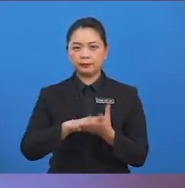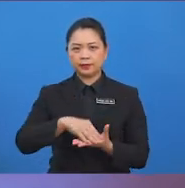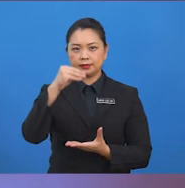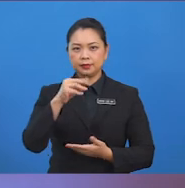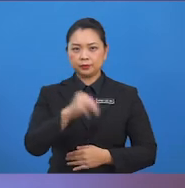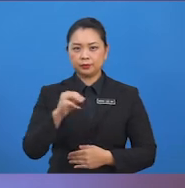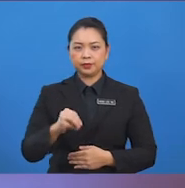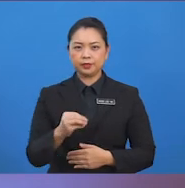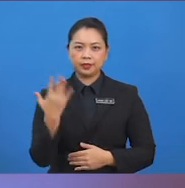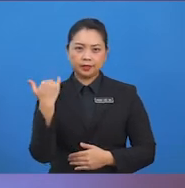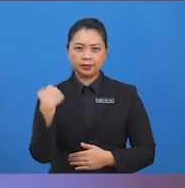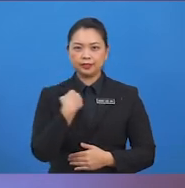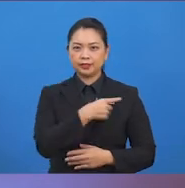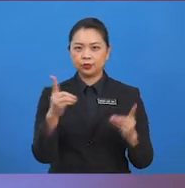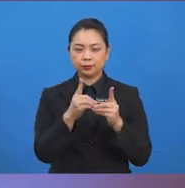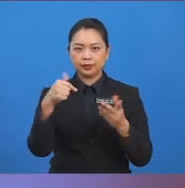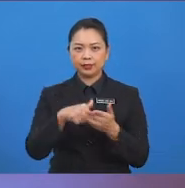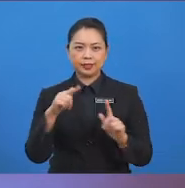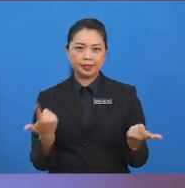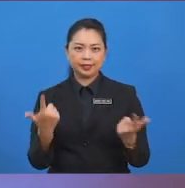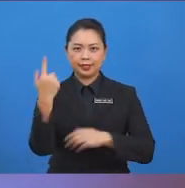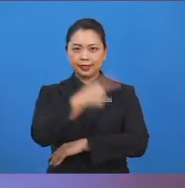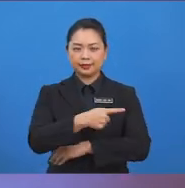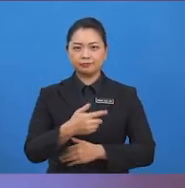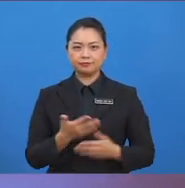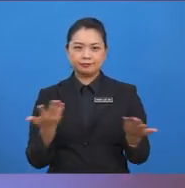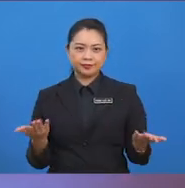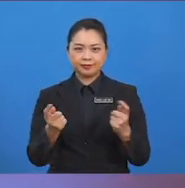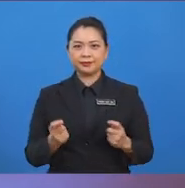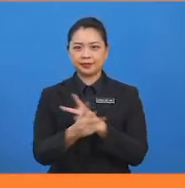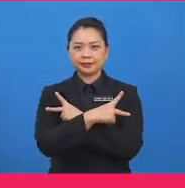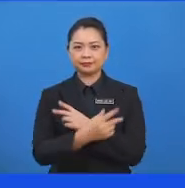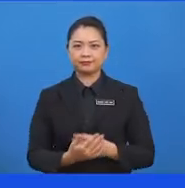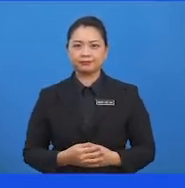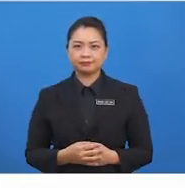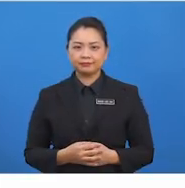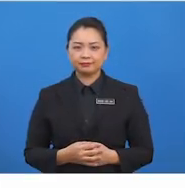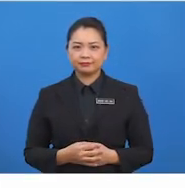murid-murid. Semoga kita berjumpa lagi di lain hari. Sekian, terima kasih.